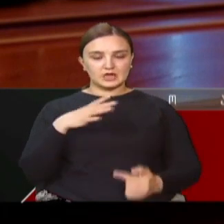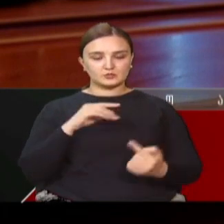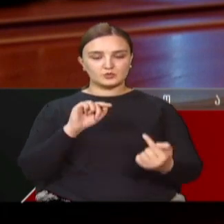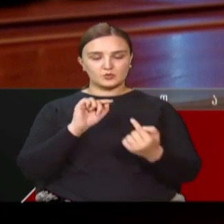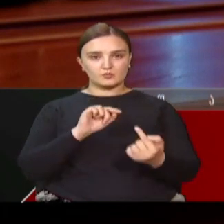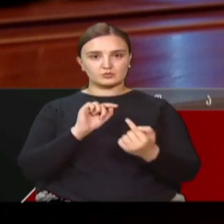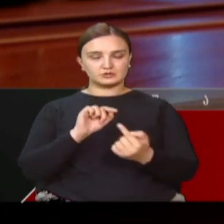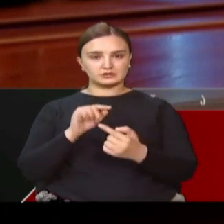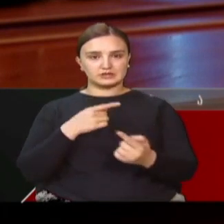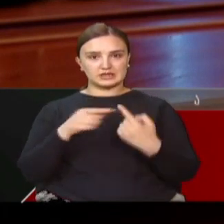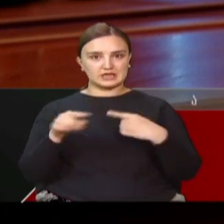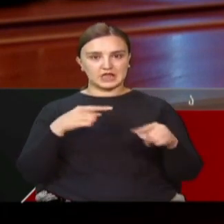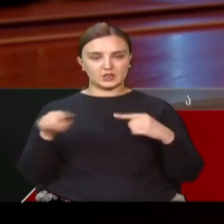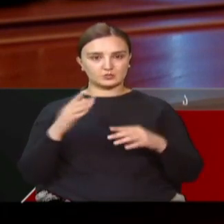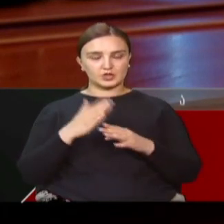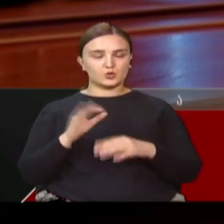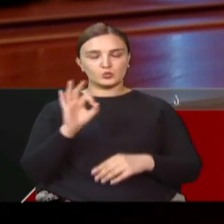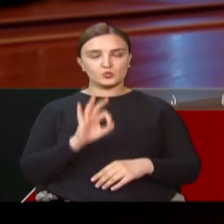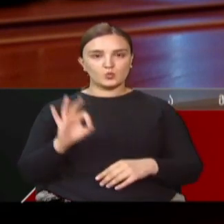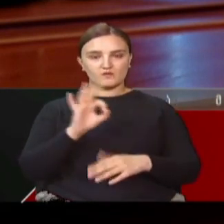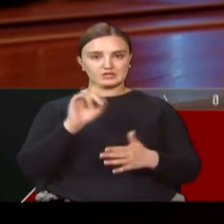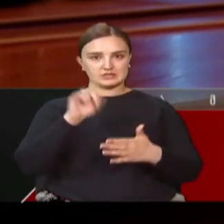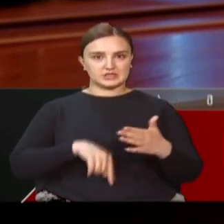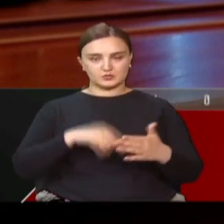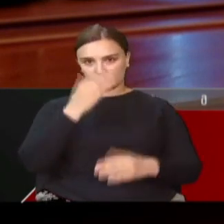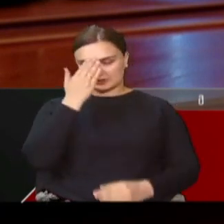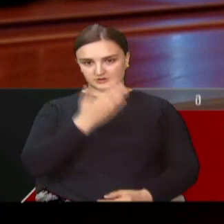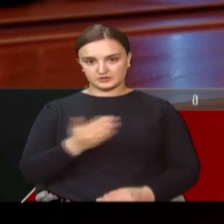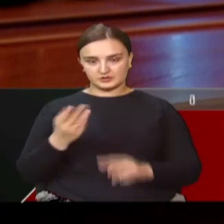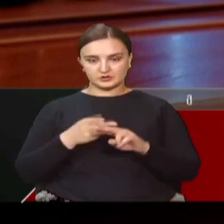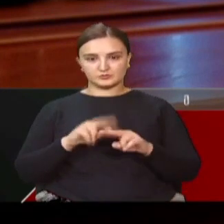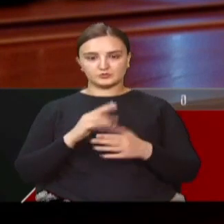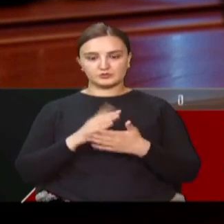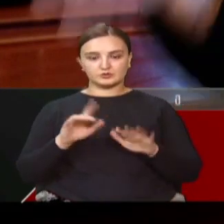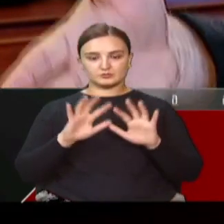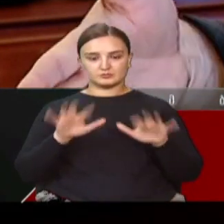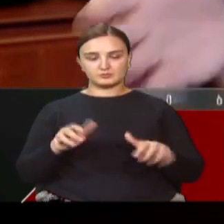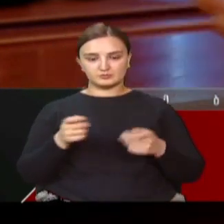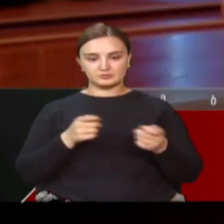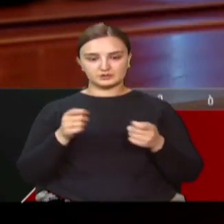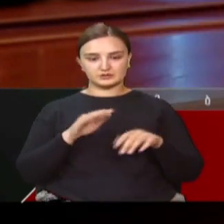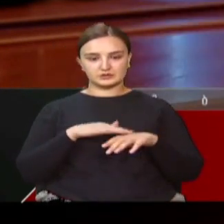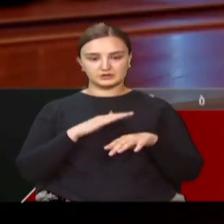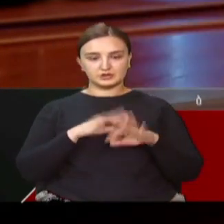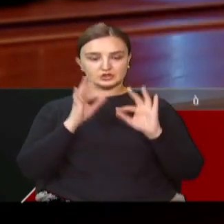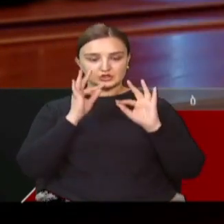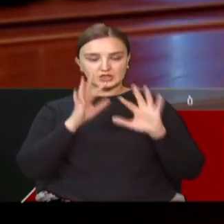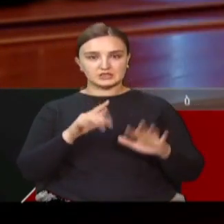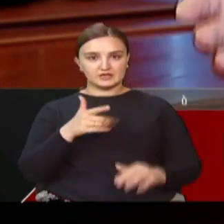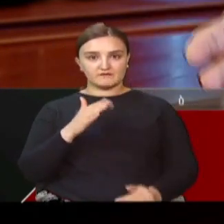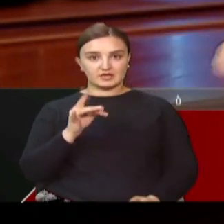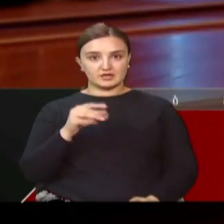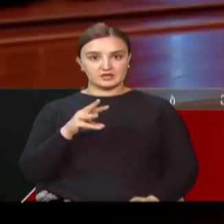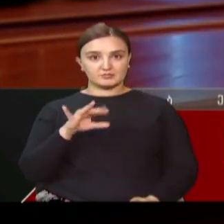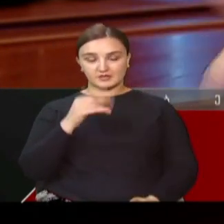ოპოზიციას, რადიკალ ოპოზიციას აქვს ნულოვანი სანდოობა საზოგადოებაში. იმიტომაც არის რომ პრეზიდენტ შეაწყალებინეს გვარამია და